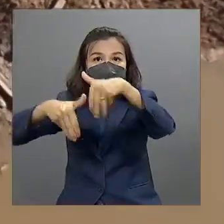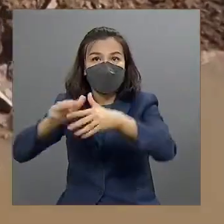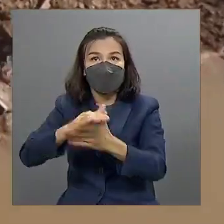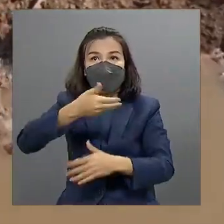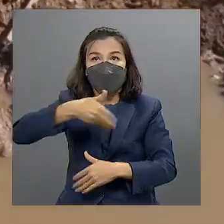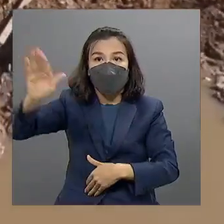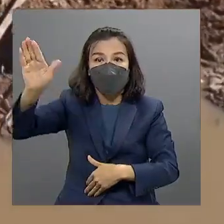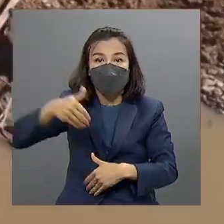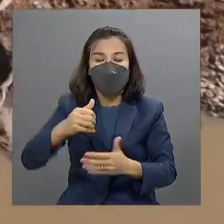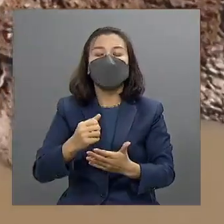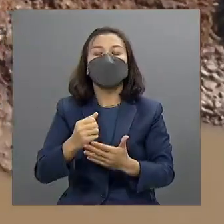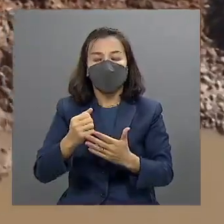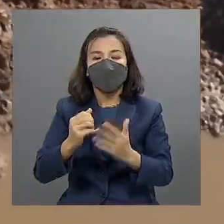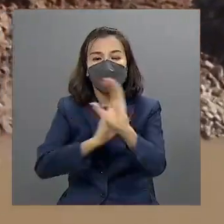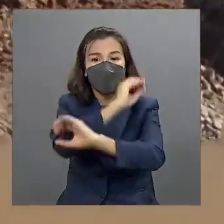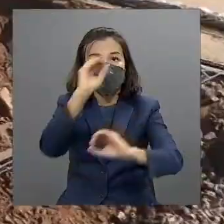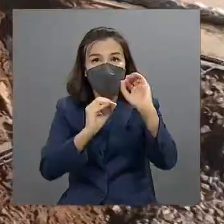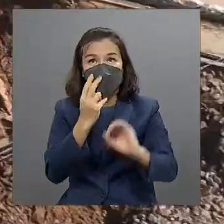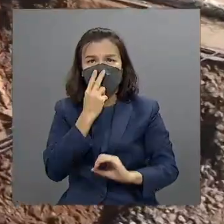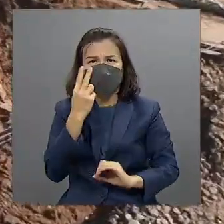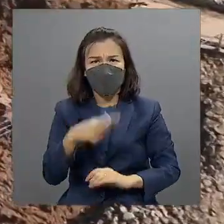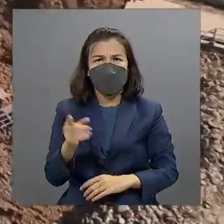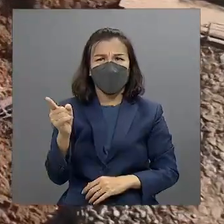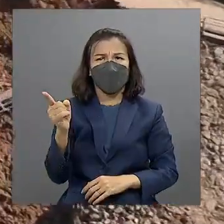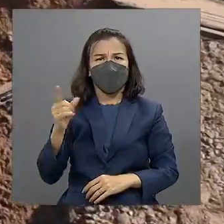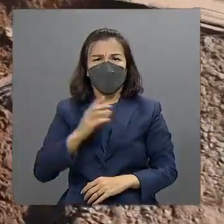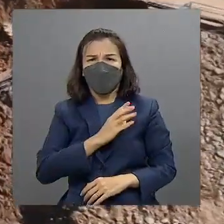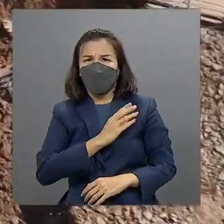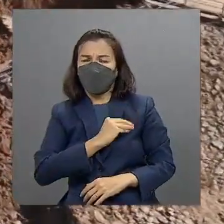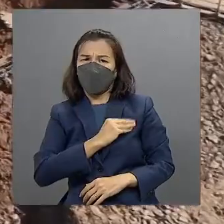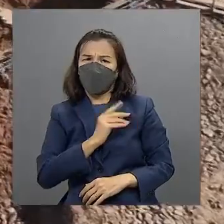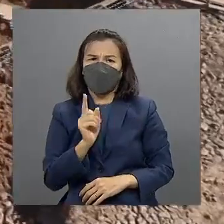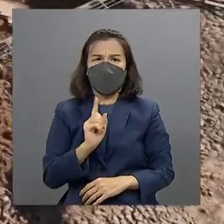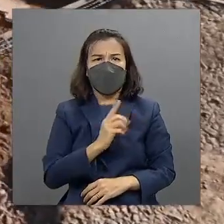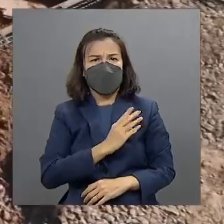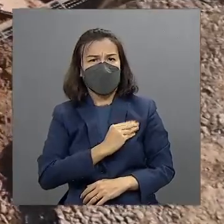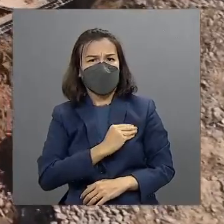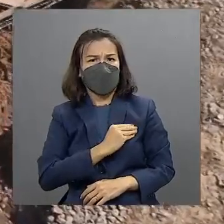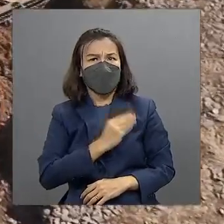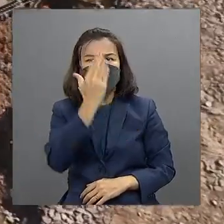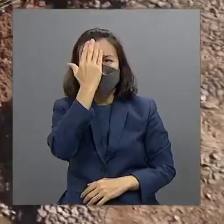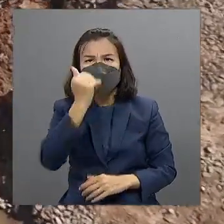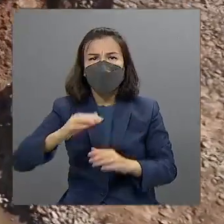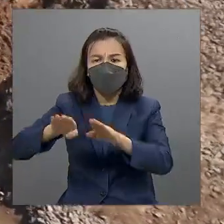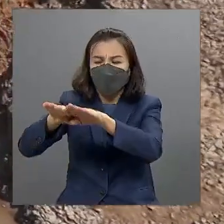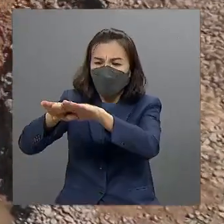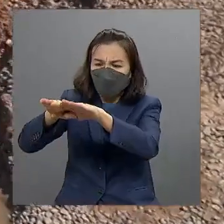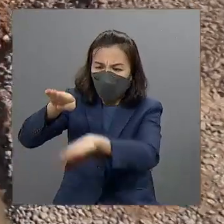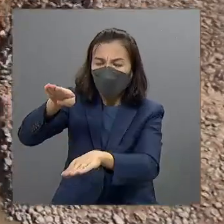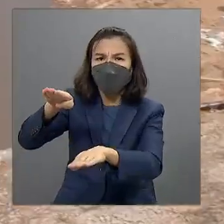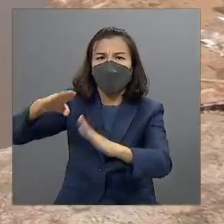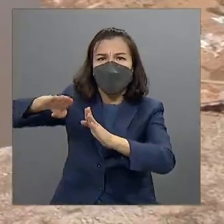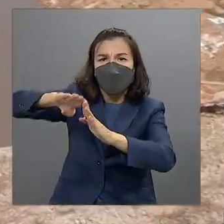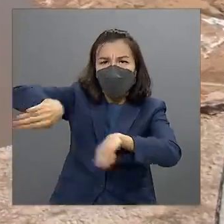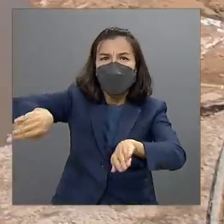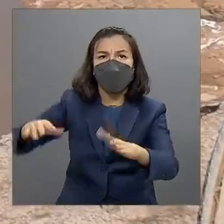นะคะแตดูลัษณะทกัยภาพแล้วม่มัก็น่าตกใจเพรวาการซุดตัวค่อนข้จะเป็บริเวณกวางเลยทีเดี